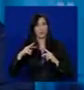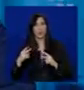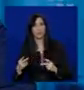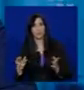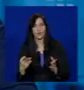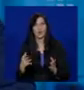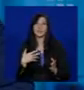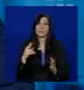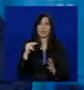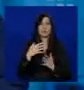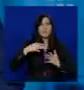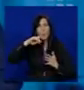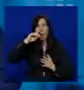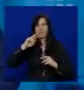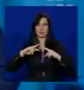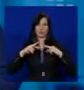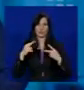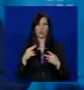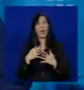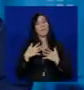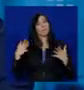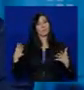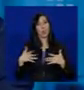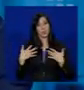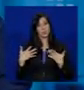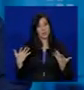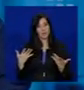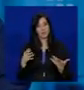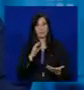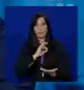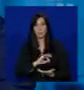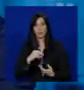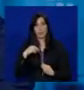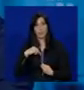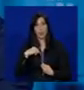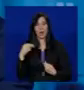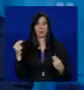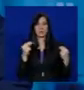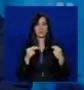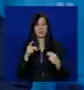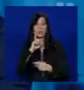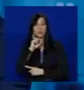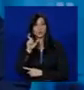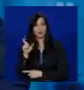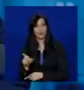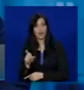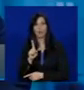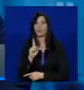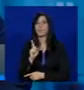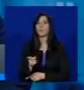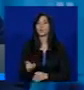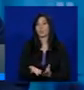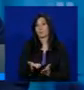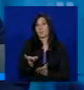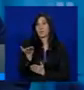Само да кажа, много е важно да отговоря. Много се радвам да получа морален съвет от човек, който може да